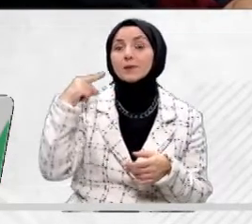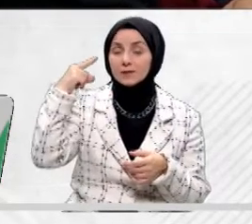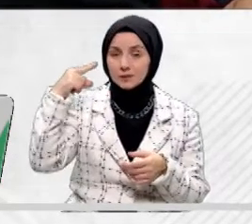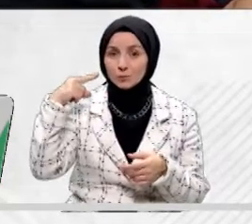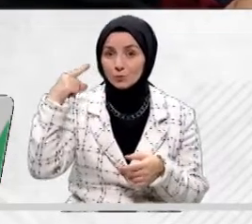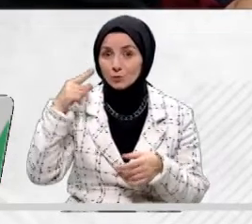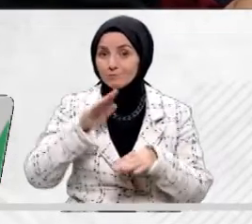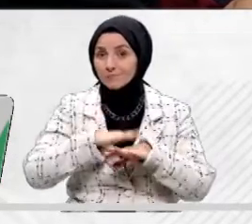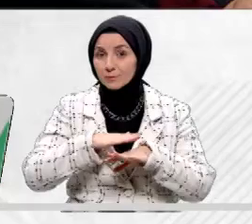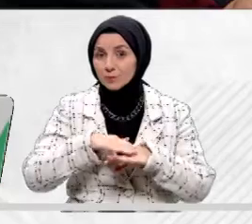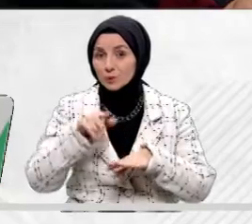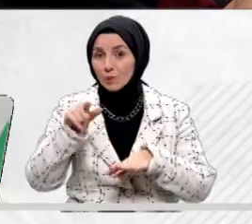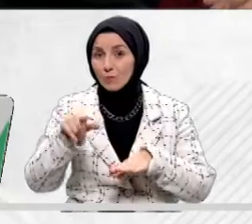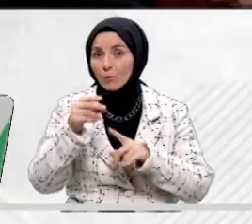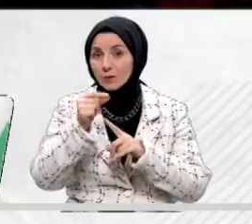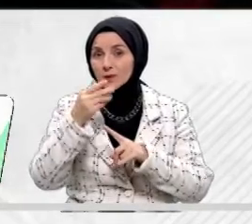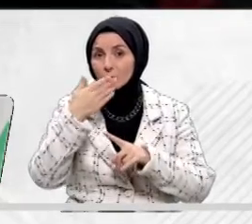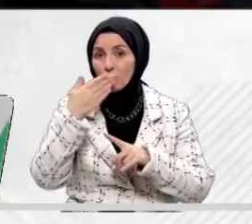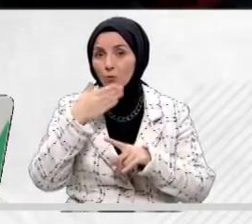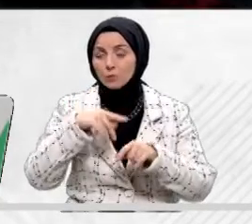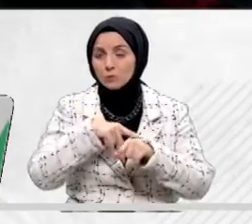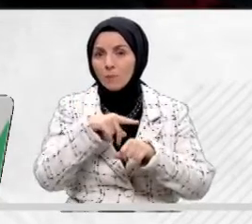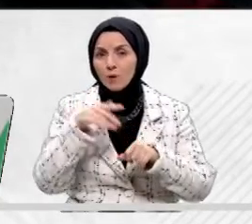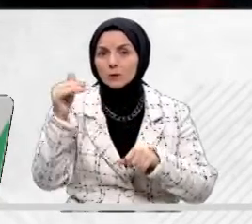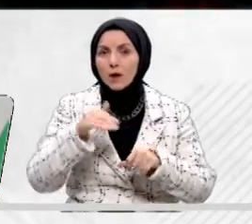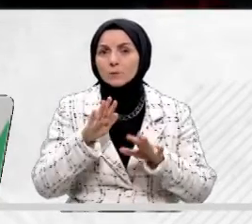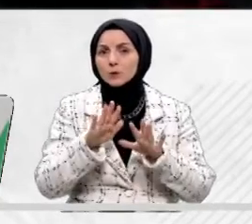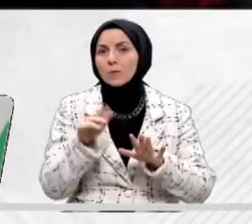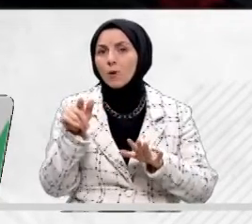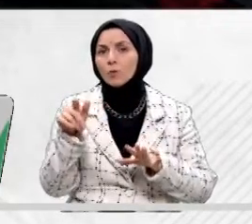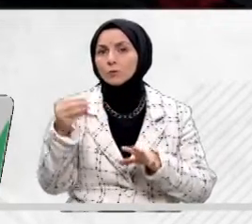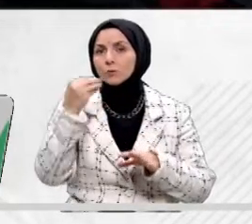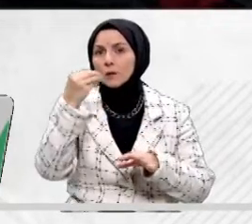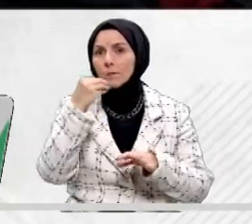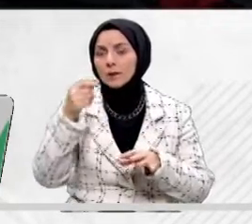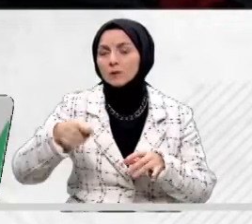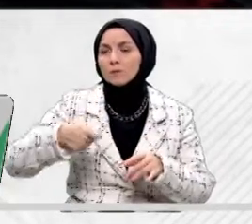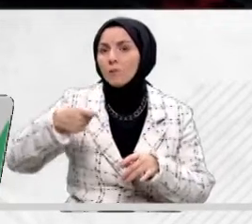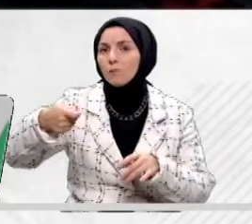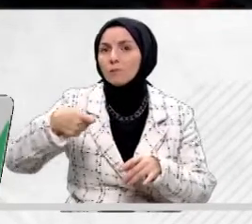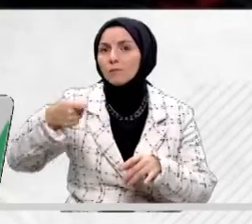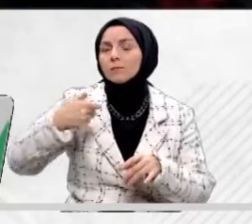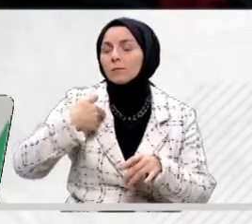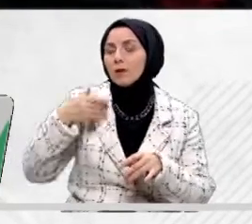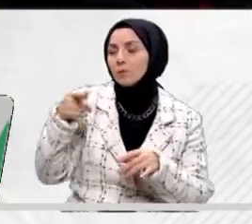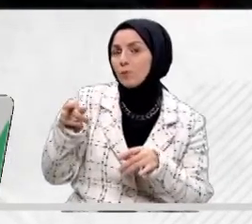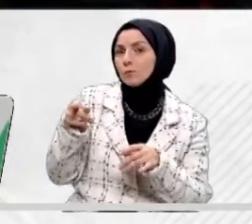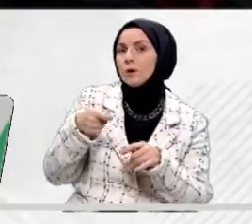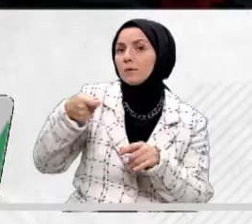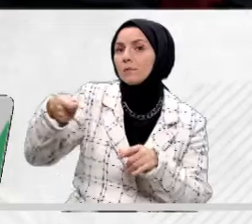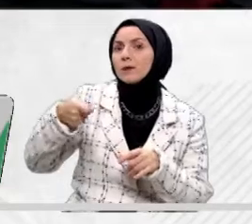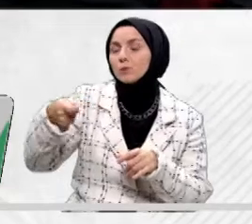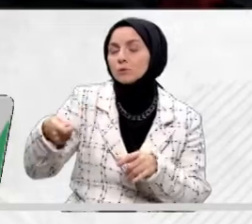yemeğini yediriyorsak yanımıza yatırıyorsak ayakkabılarını biz giydiriyorsak ya da ona sorumluluk vermekte zorlanıyorsak bebek olarak